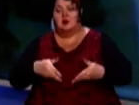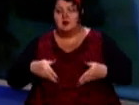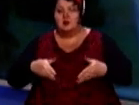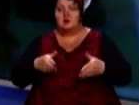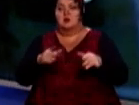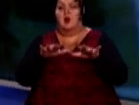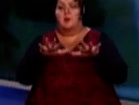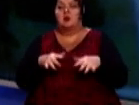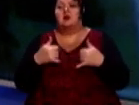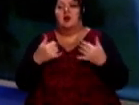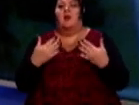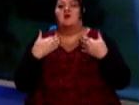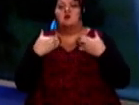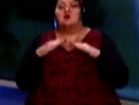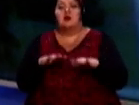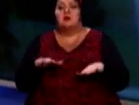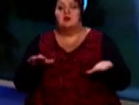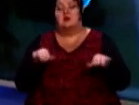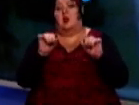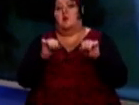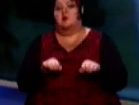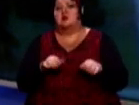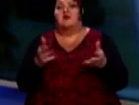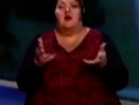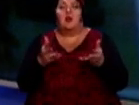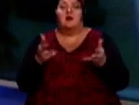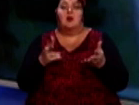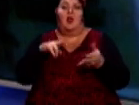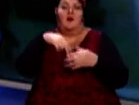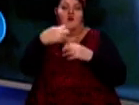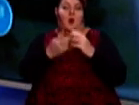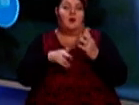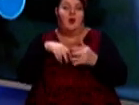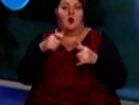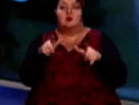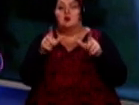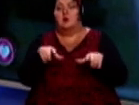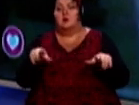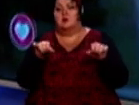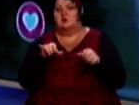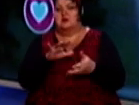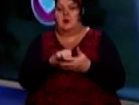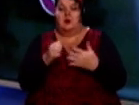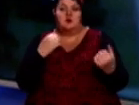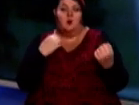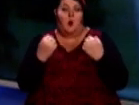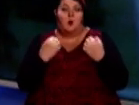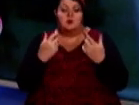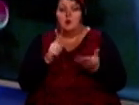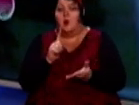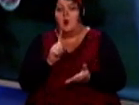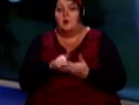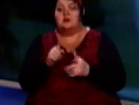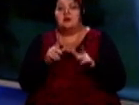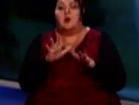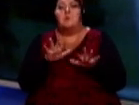місця для відпочинку дітей, і, можливо, якісь воркаути там, де люди можуть займатися спортом, обов'язково. Це